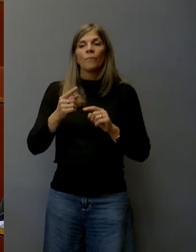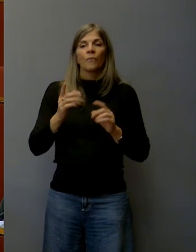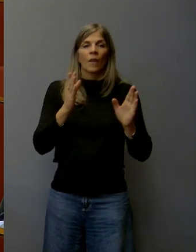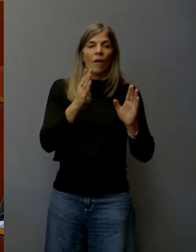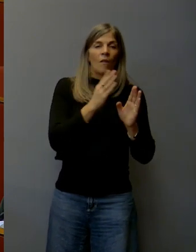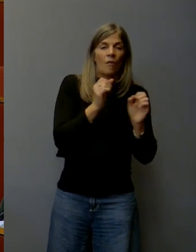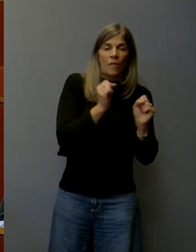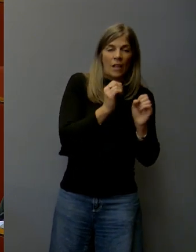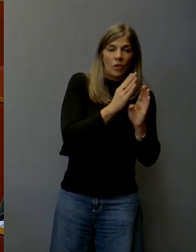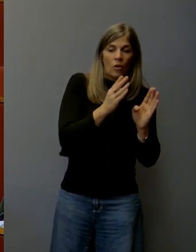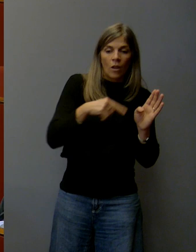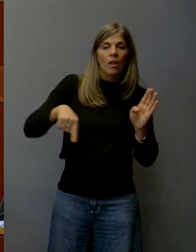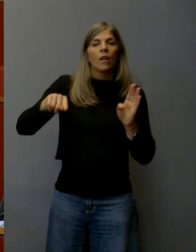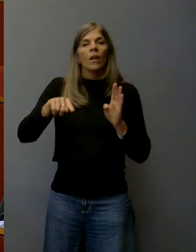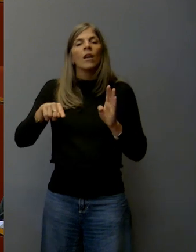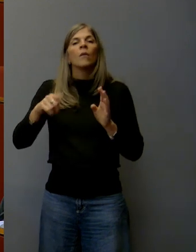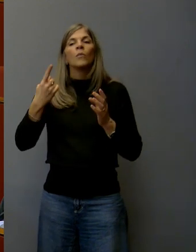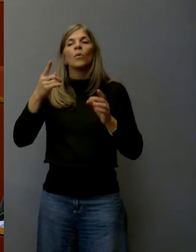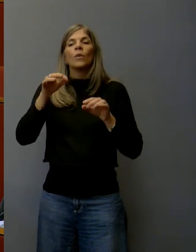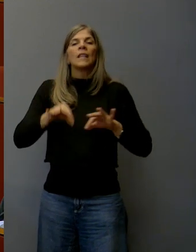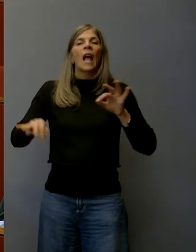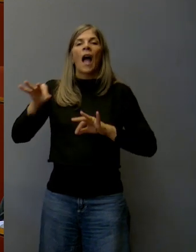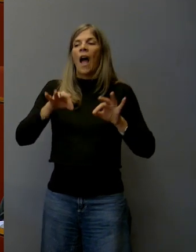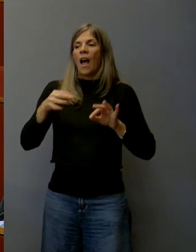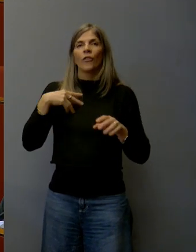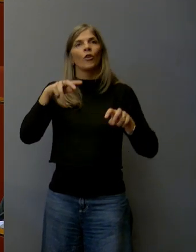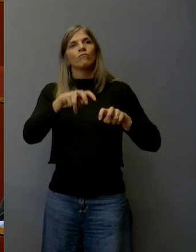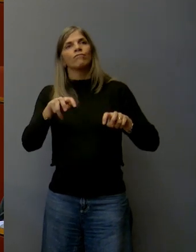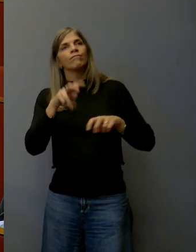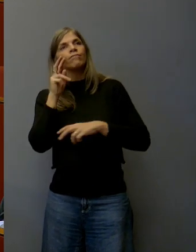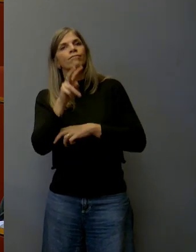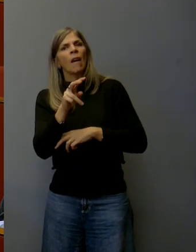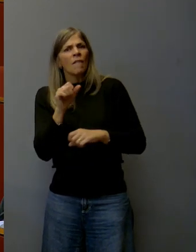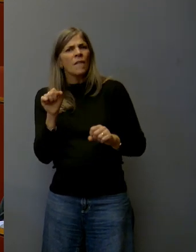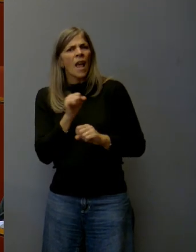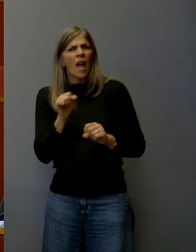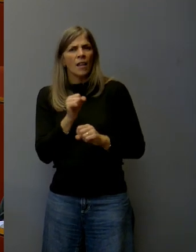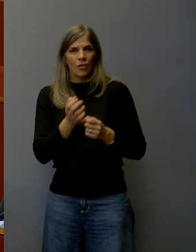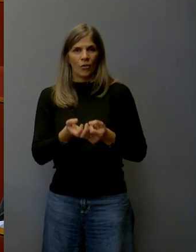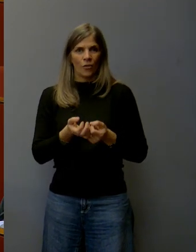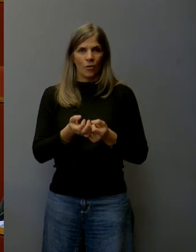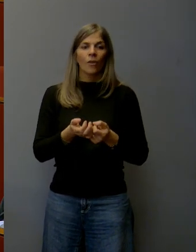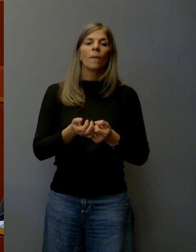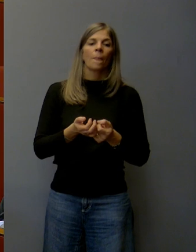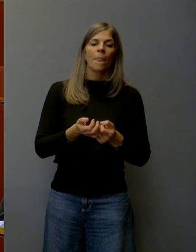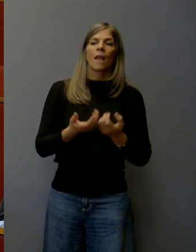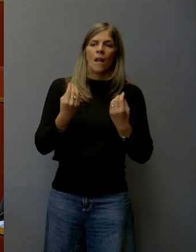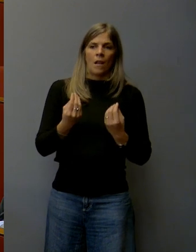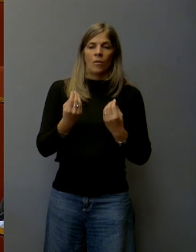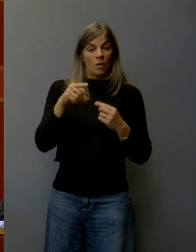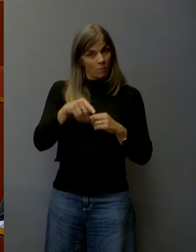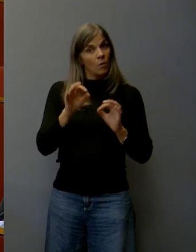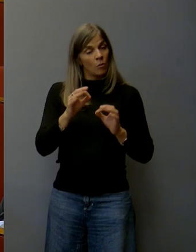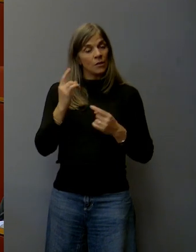sono tantissime avvengono al freddo ora se queste sono condizioni dignitose da Per assicurare i cittadini